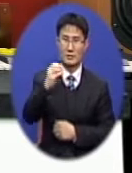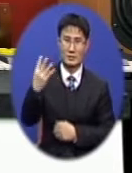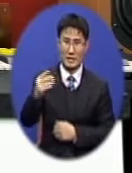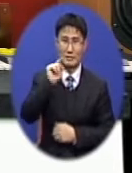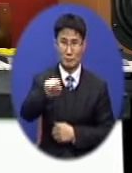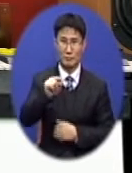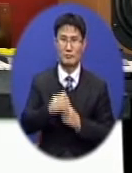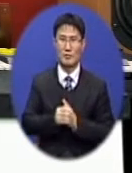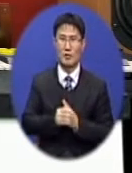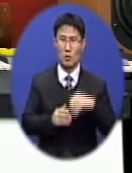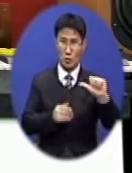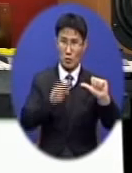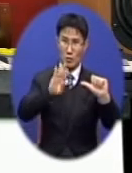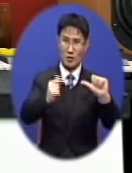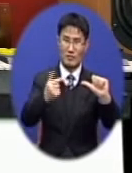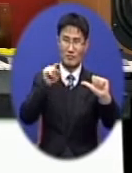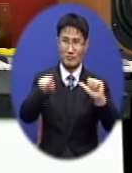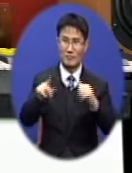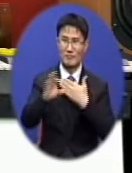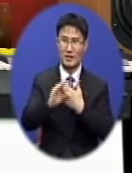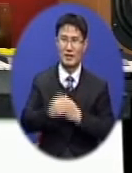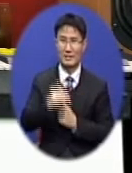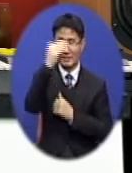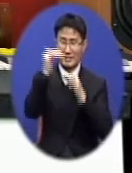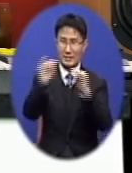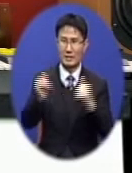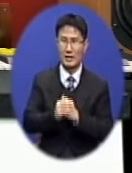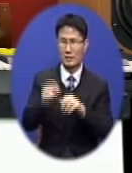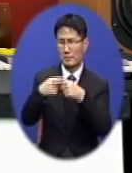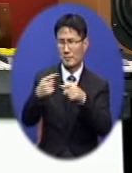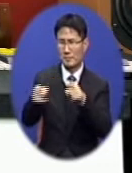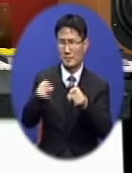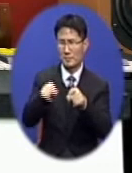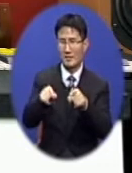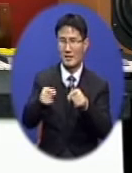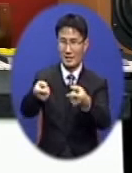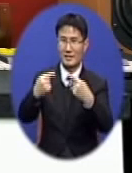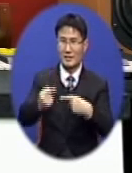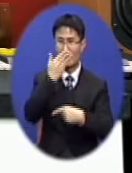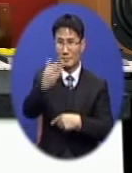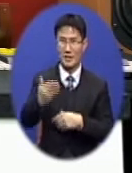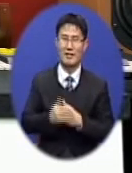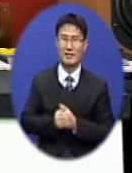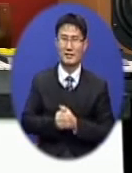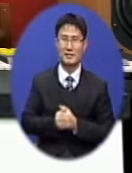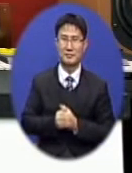060-608-1004번 누르시고요. 5번을 네. 누르시면은 시청자 투표 참여가 됩니다. 아, 우리 그